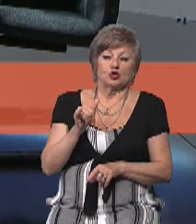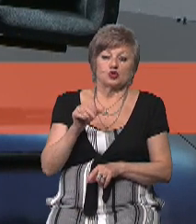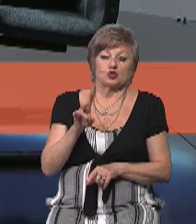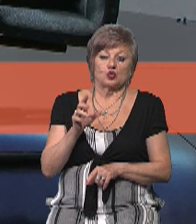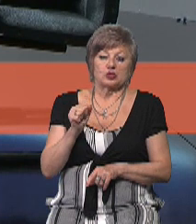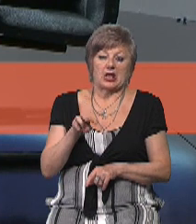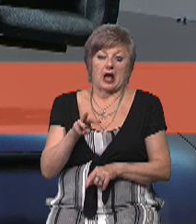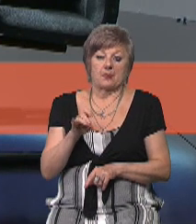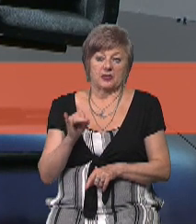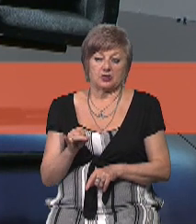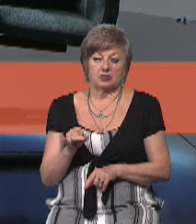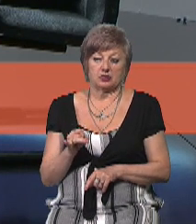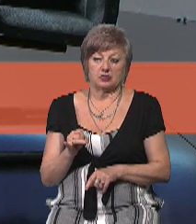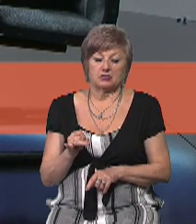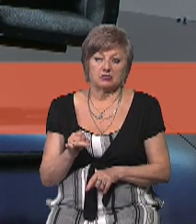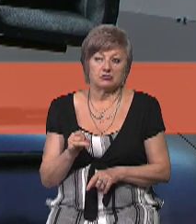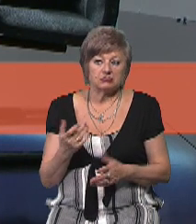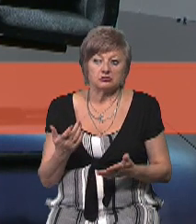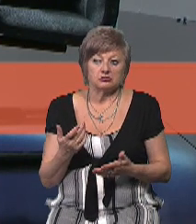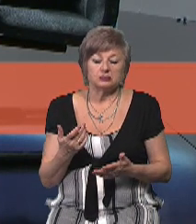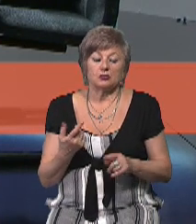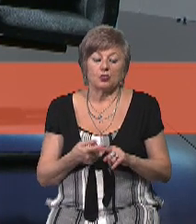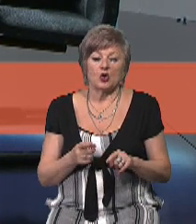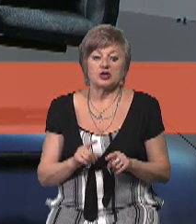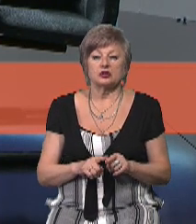таки більш український міф. І відповідно